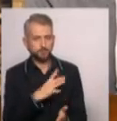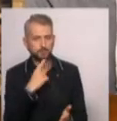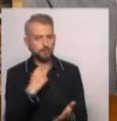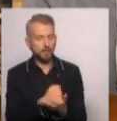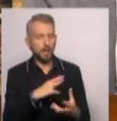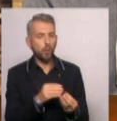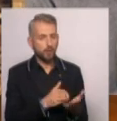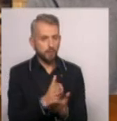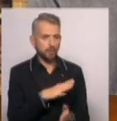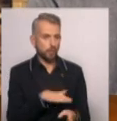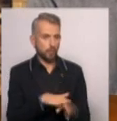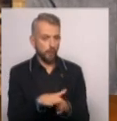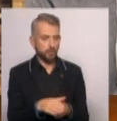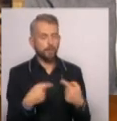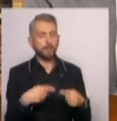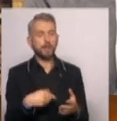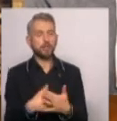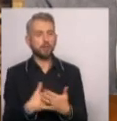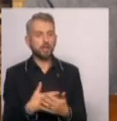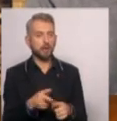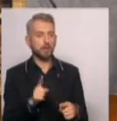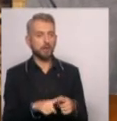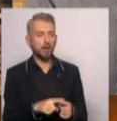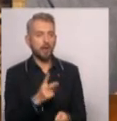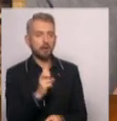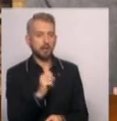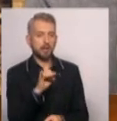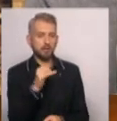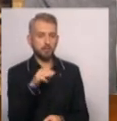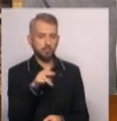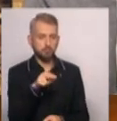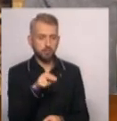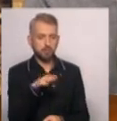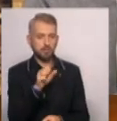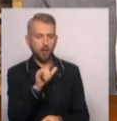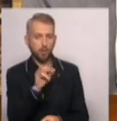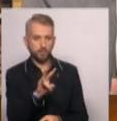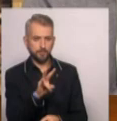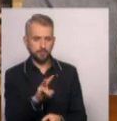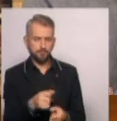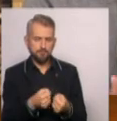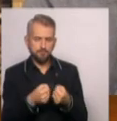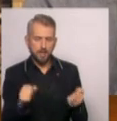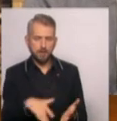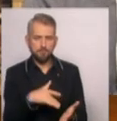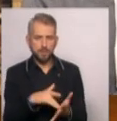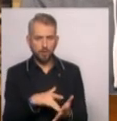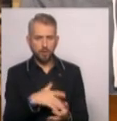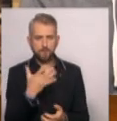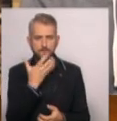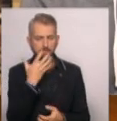була впроваджена. Інший приклад – це Кейптаун. Це мегаполіс в Південній Африці, де так само свого